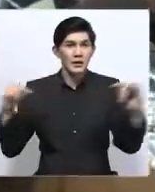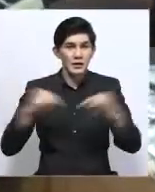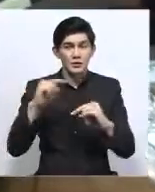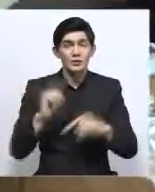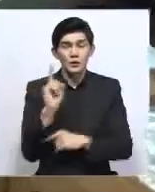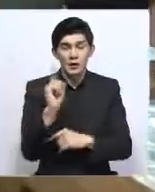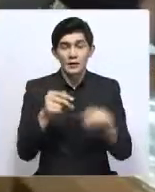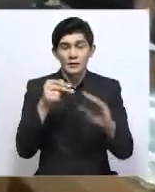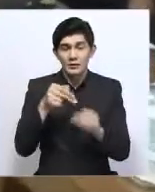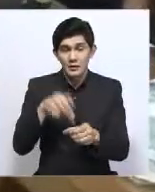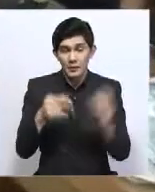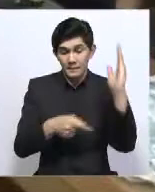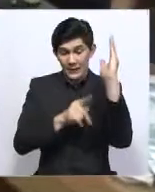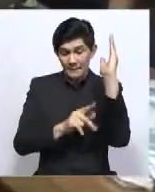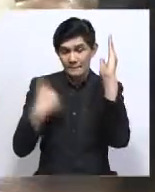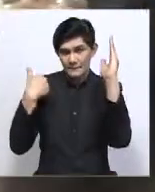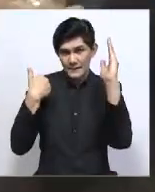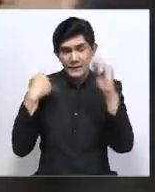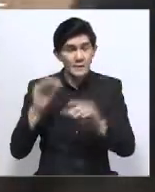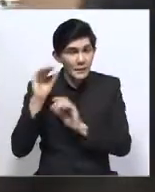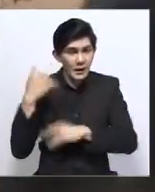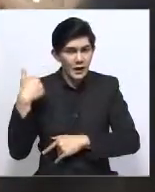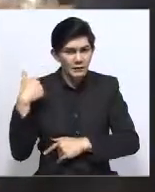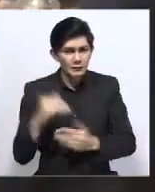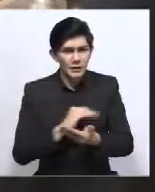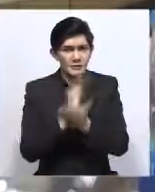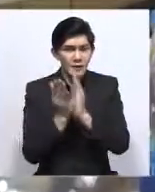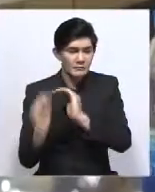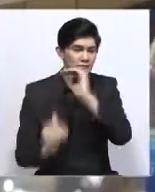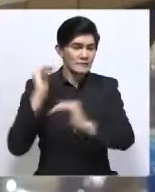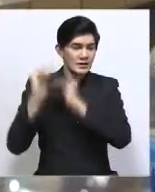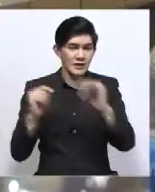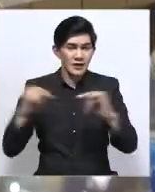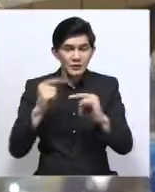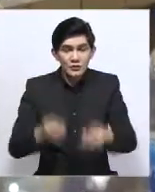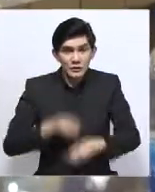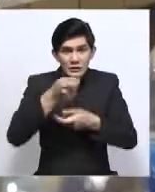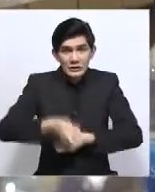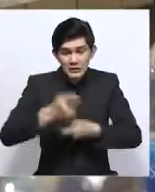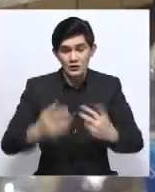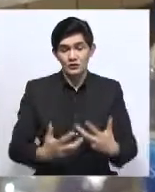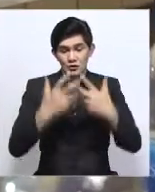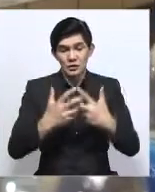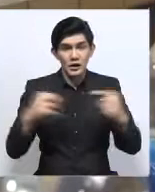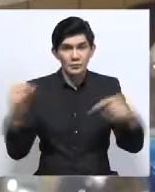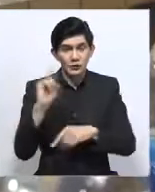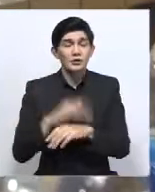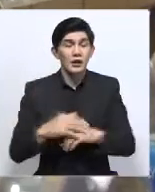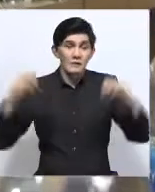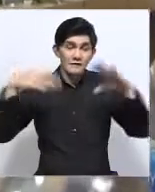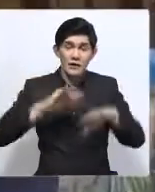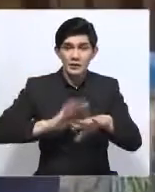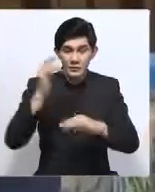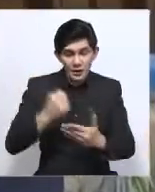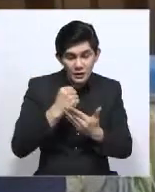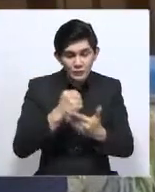าวต่อยอดไปสู่การแปรรูปเพื่อพัฒนาไปสู่เกษตรเชิงอุตสาหกรรมส่งเสริมการใช้ไฟฟ้าชีวมวลใน3จังหวัดชายแดน